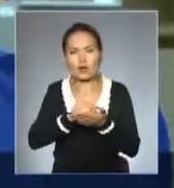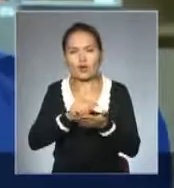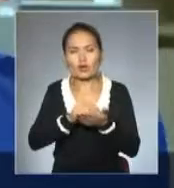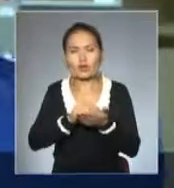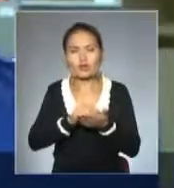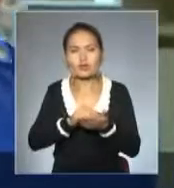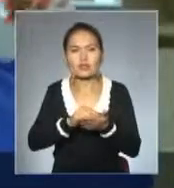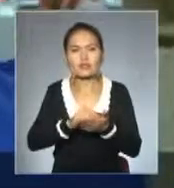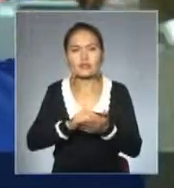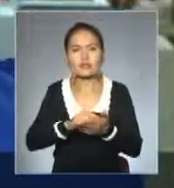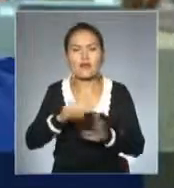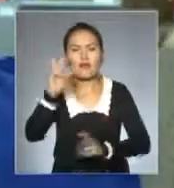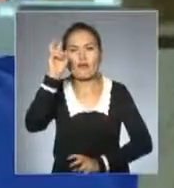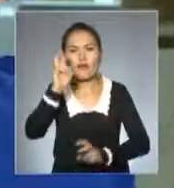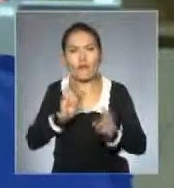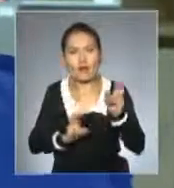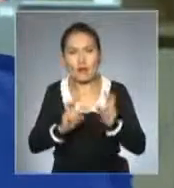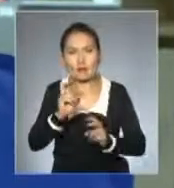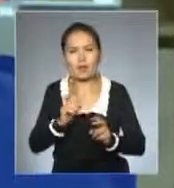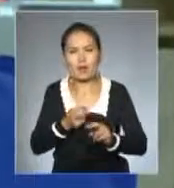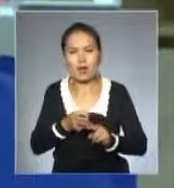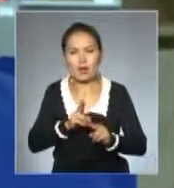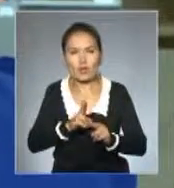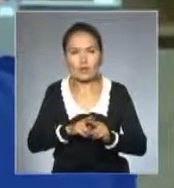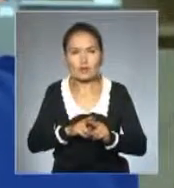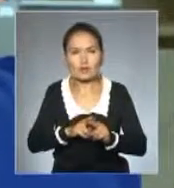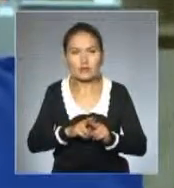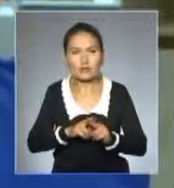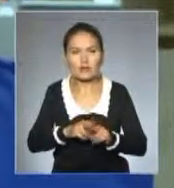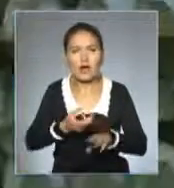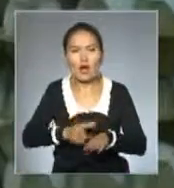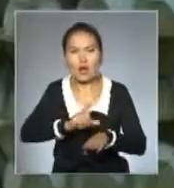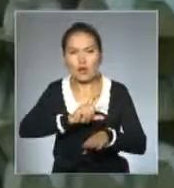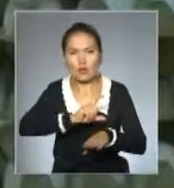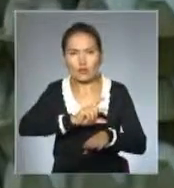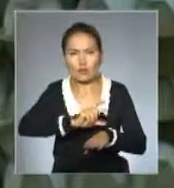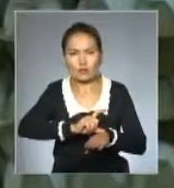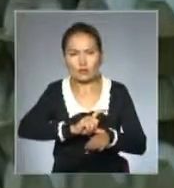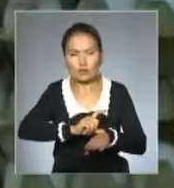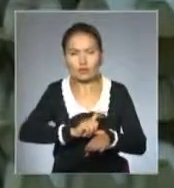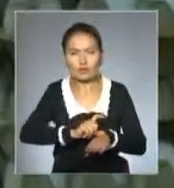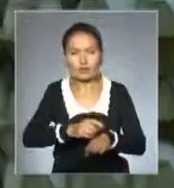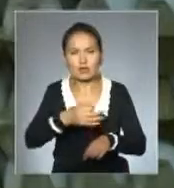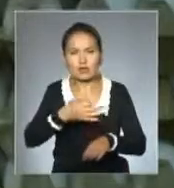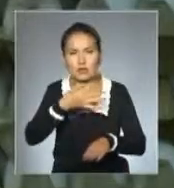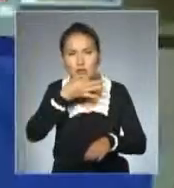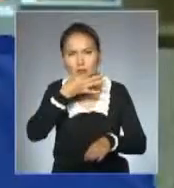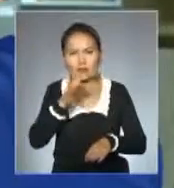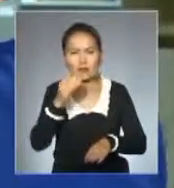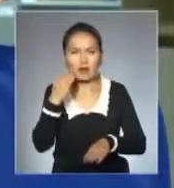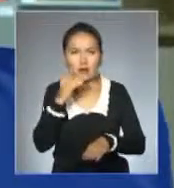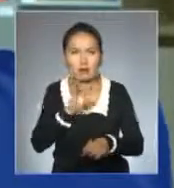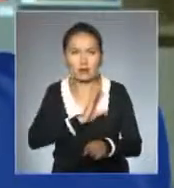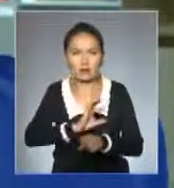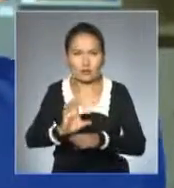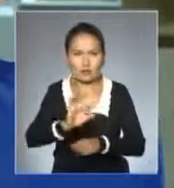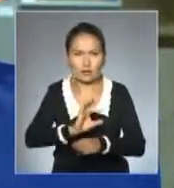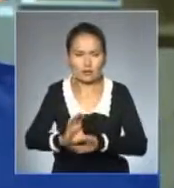ол Айкус, және екіншісі фабрика здоровья деп аталады. Бұл жұмыртқаны алу үшін